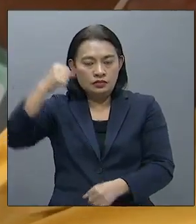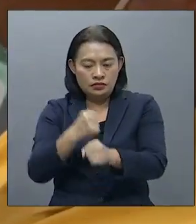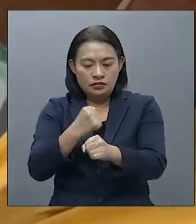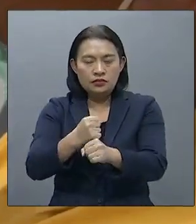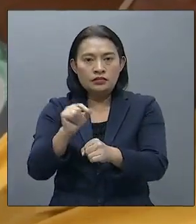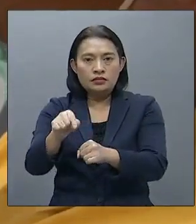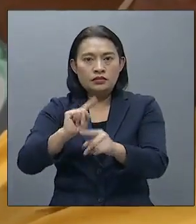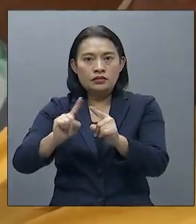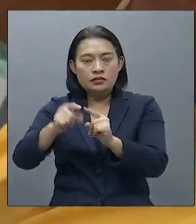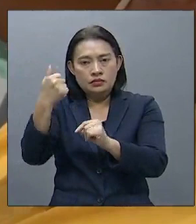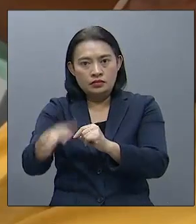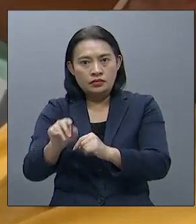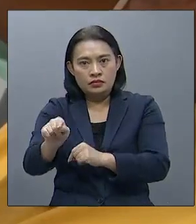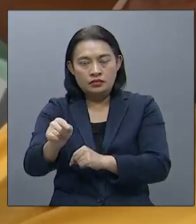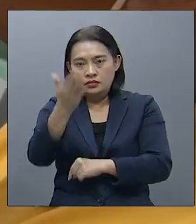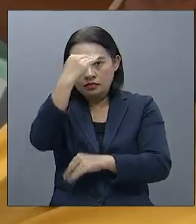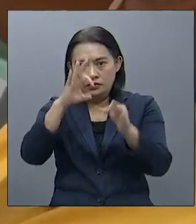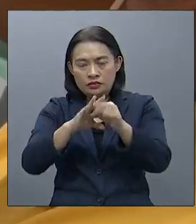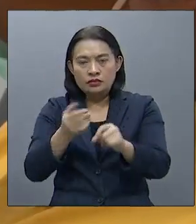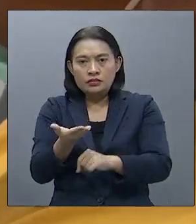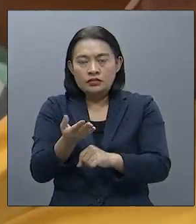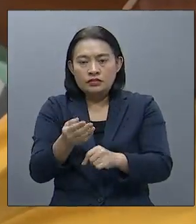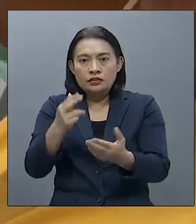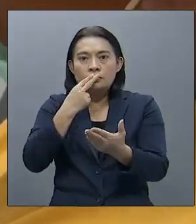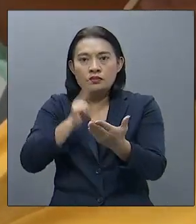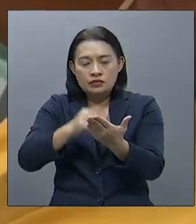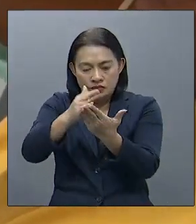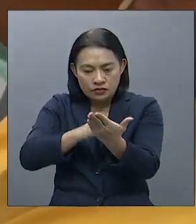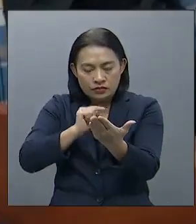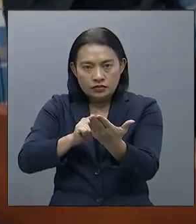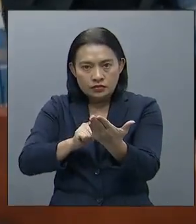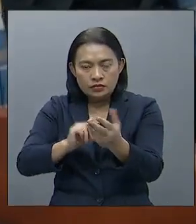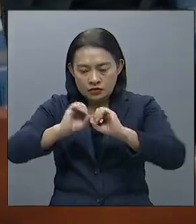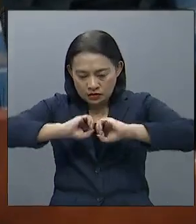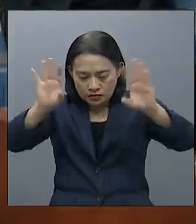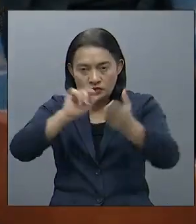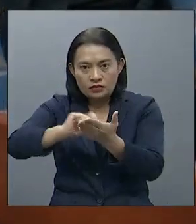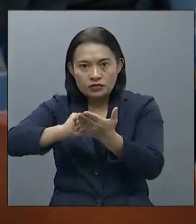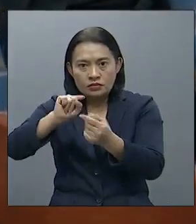คลื่อนโครงการได้โดยขอทราบคำตอบเป็นลายลักษณ์อักษรในอีก2สัปดาห์ค่ะ